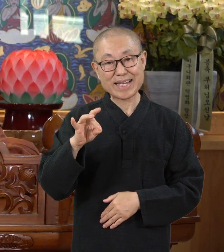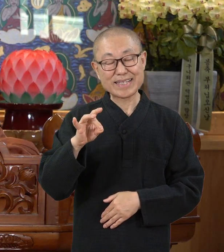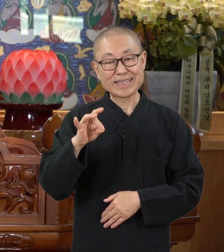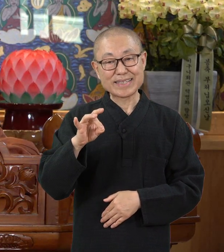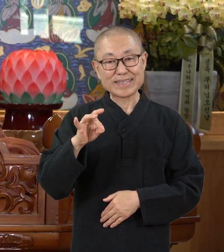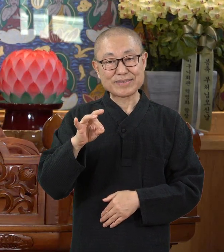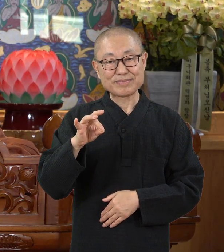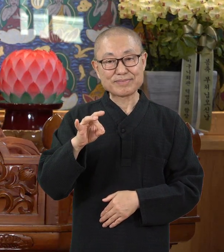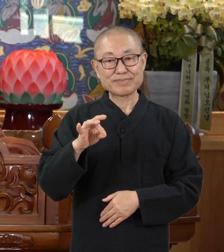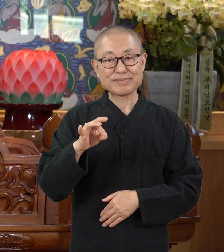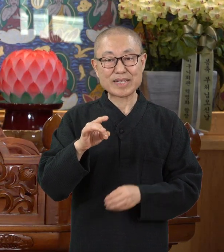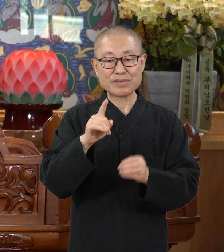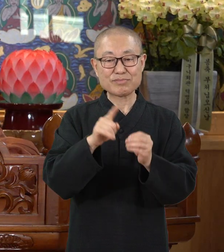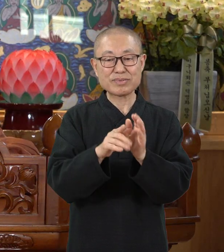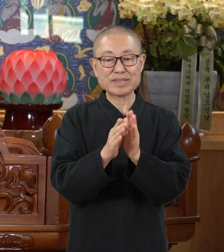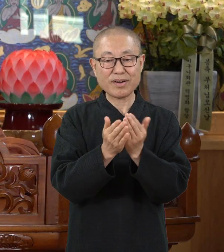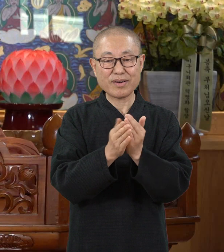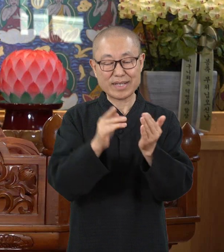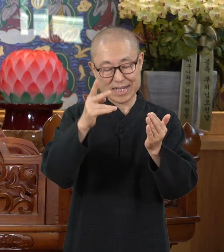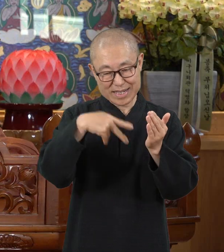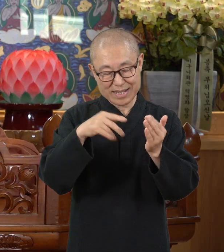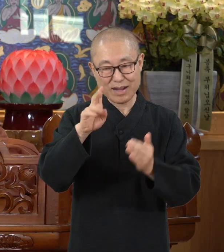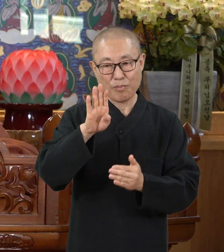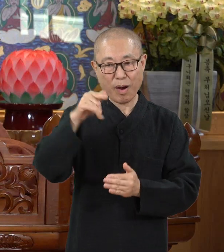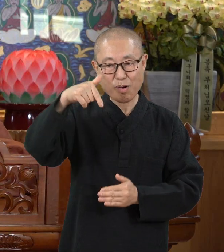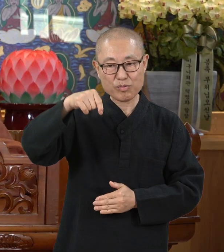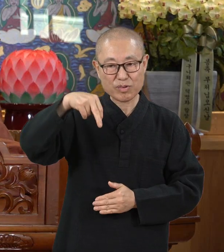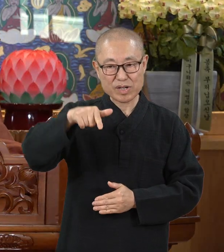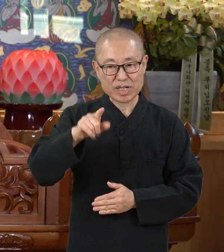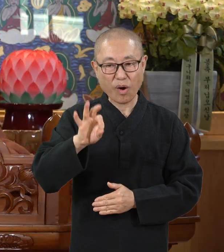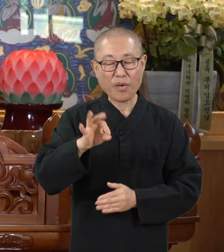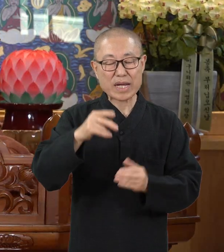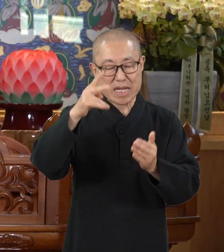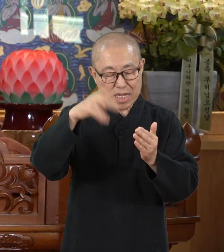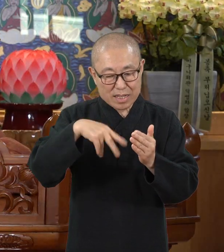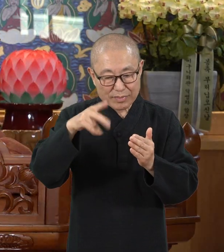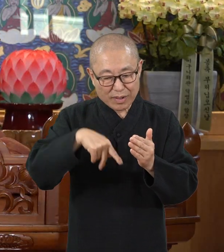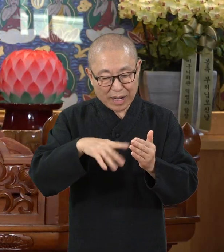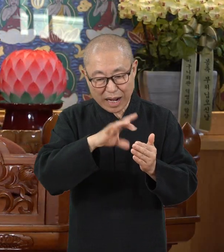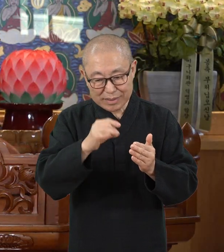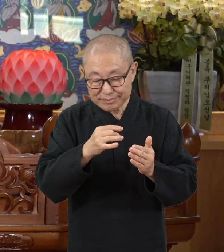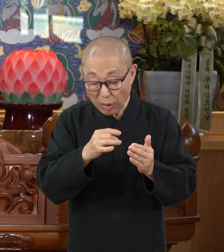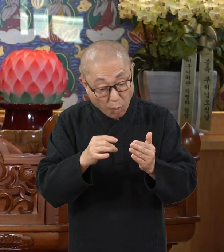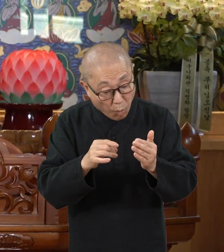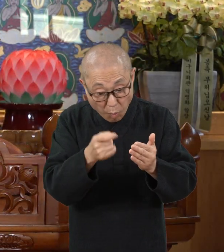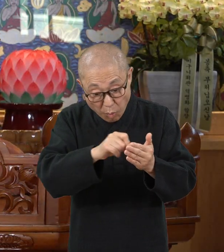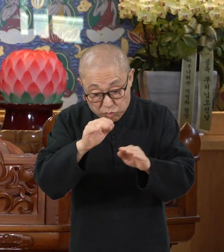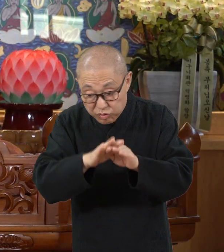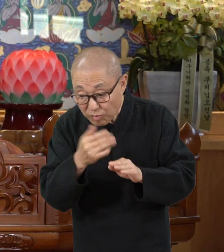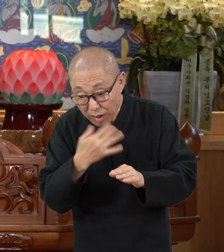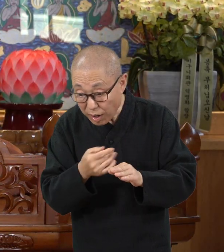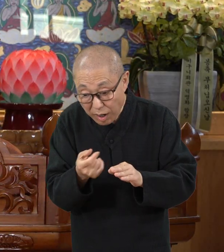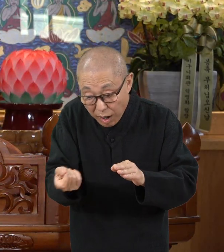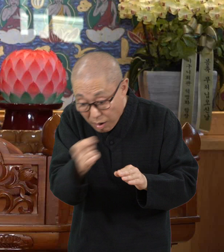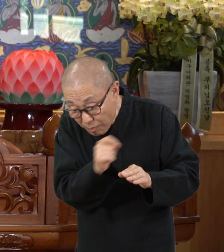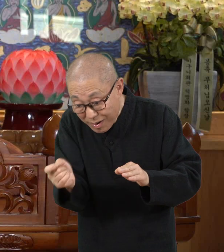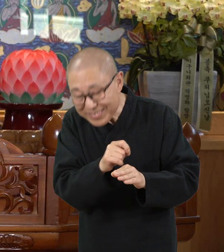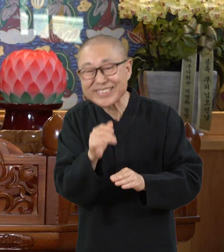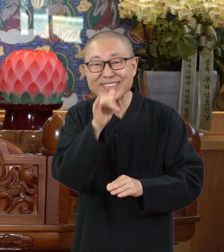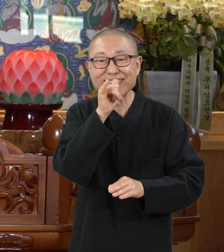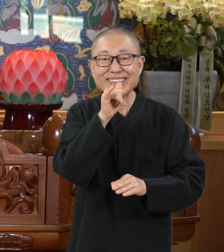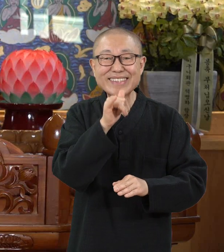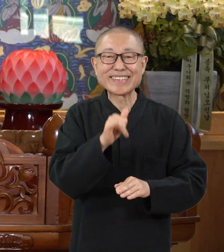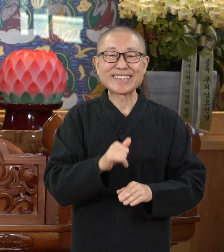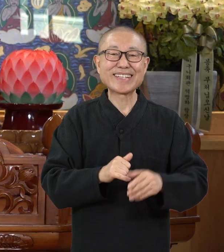이 법구경 이야기를 읽으면서 이 페이지를 한참 찾아야 저도 알아요. 어디다 써놓은 줄 몰라서. 그래서